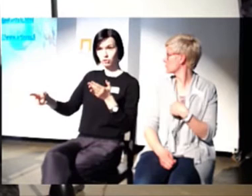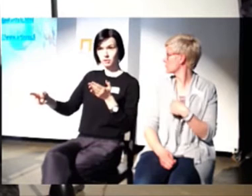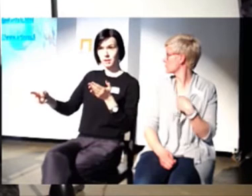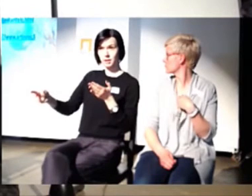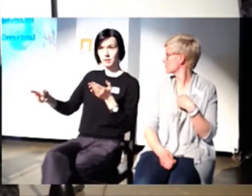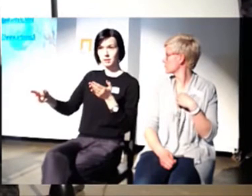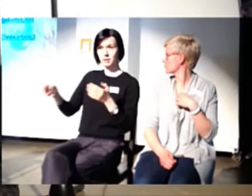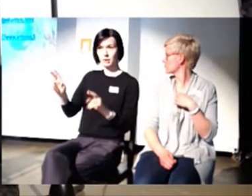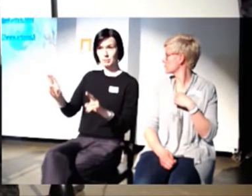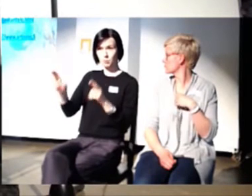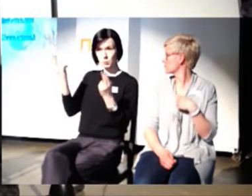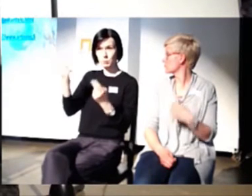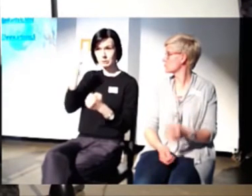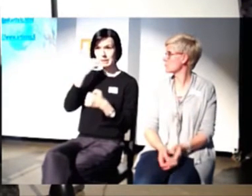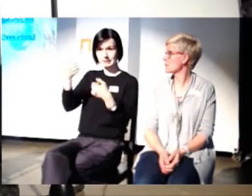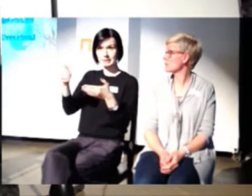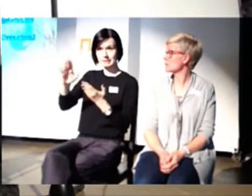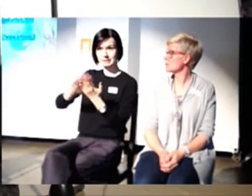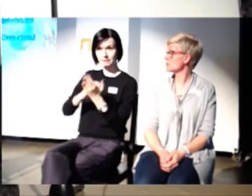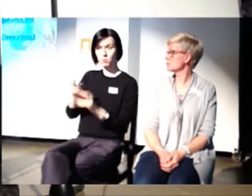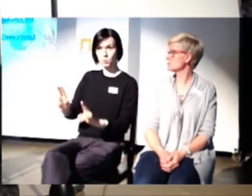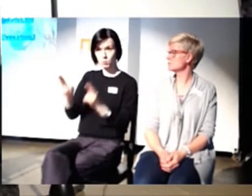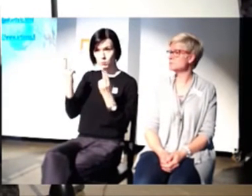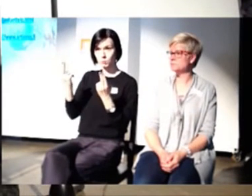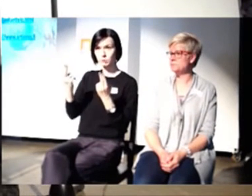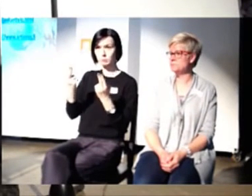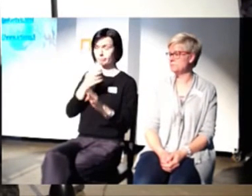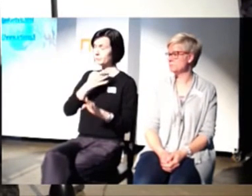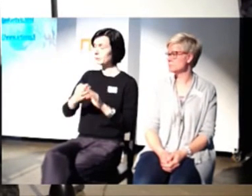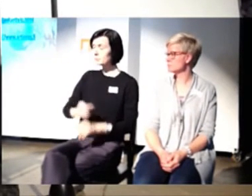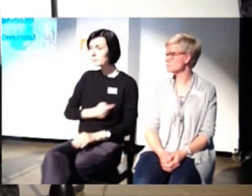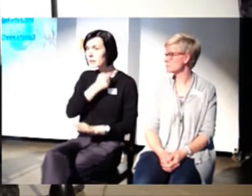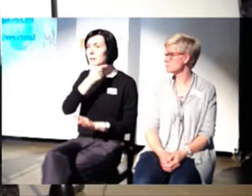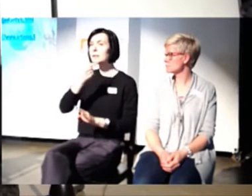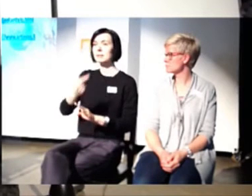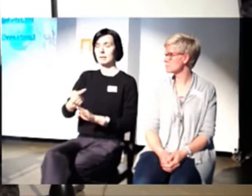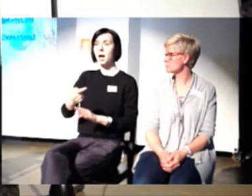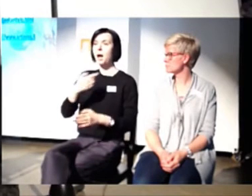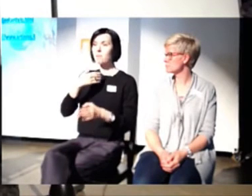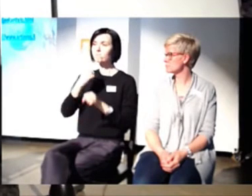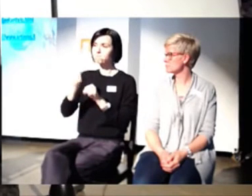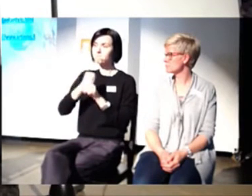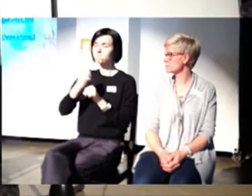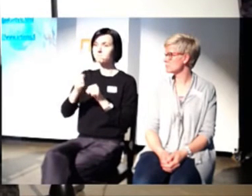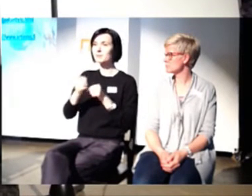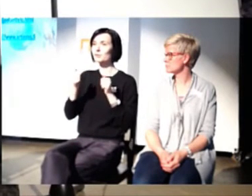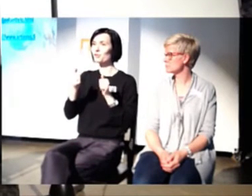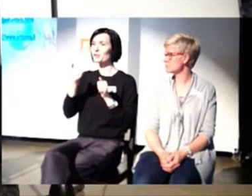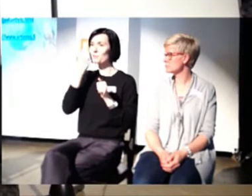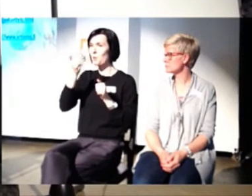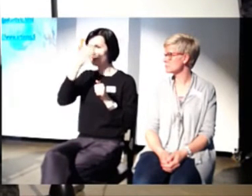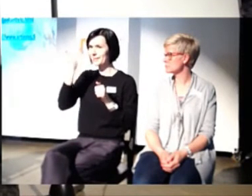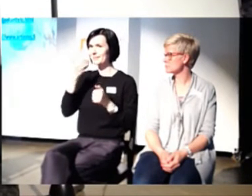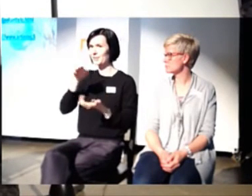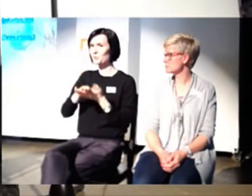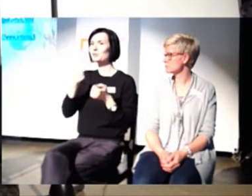uusi residenssisivusto, jota me ollaan työstetty jo pitkään, mutta joka nyt toivottavasti kesäkuussa viimeistään julkaistaan,